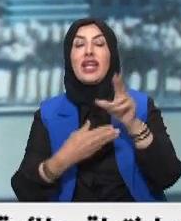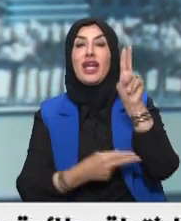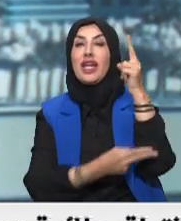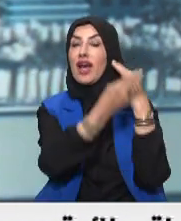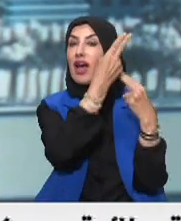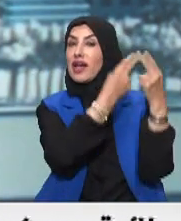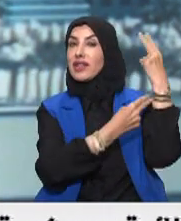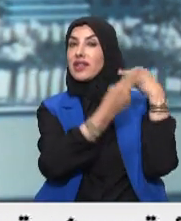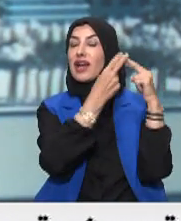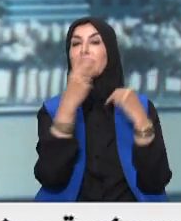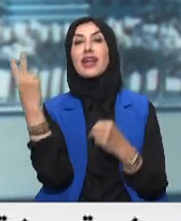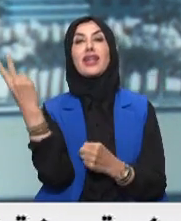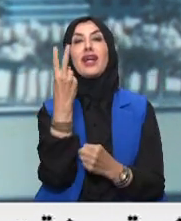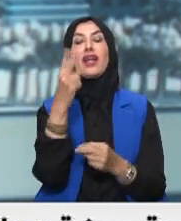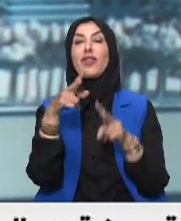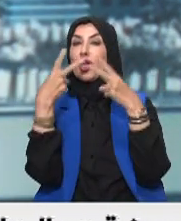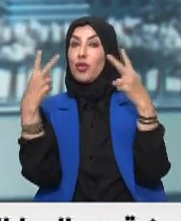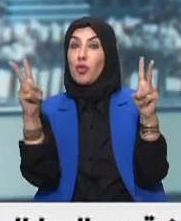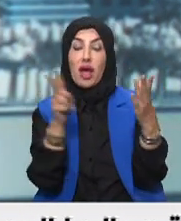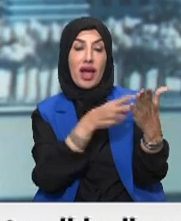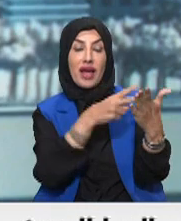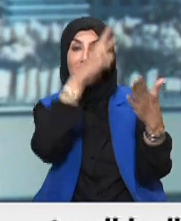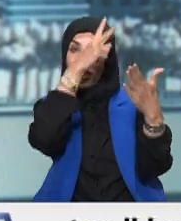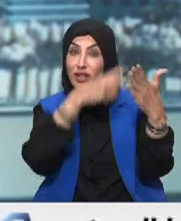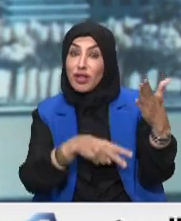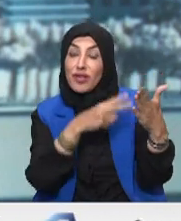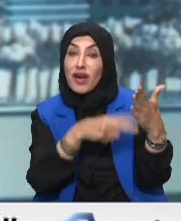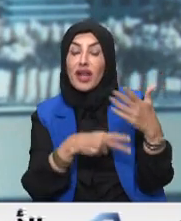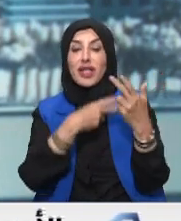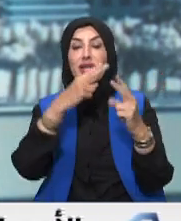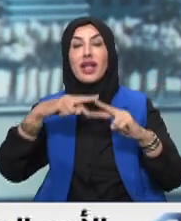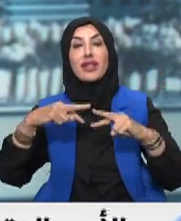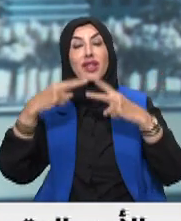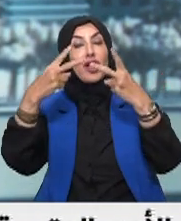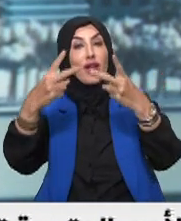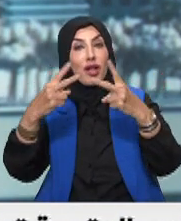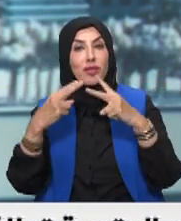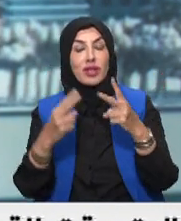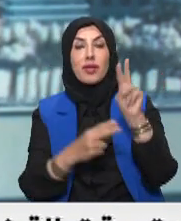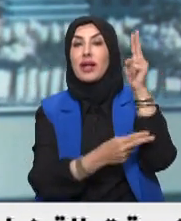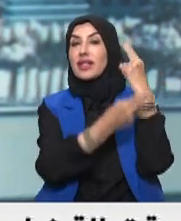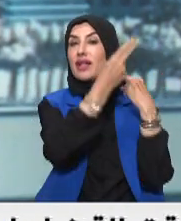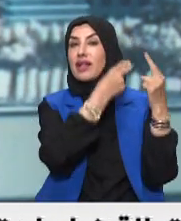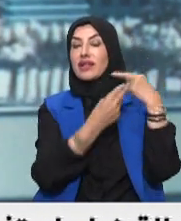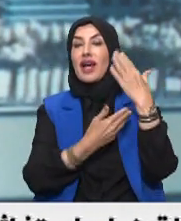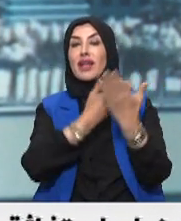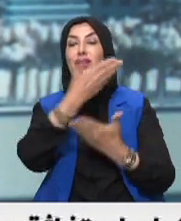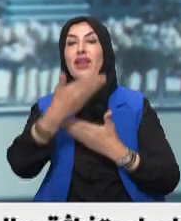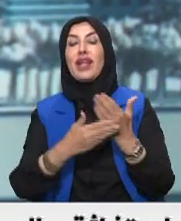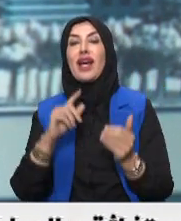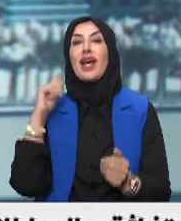الجانبين والاتفاقيات المتبادله والتي شكلت علامه فارقه في العلاقات